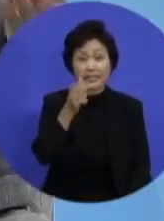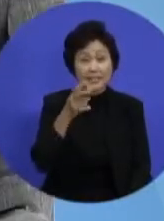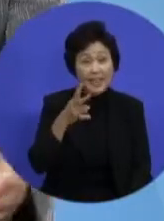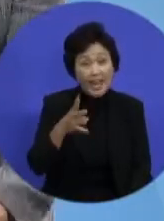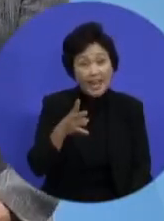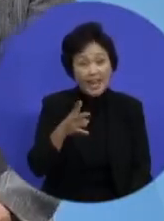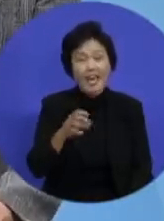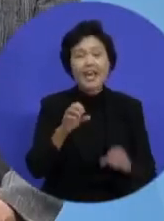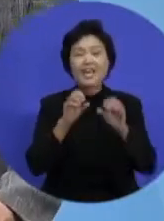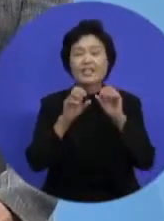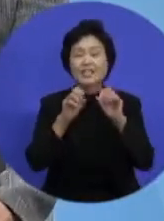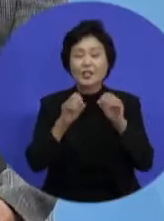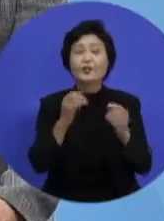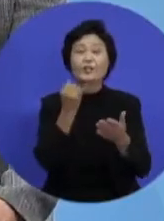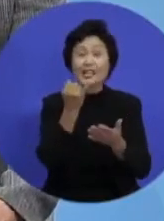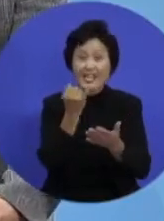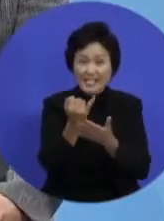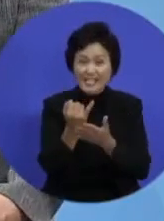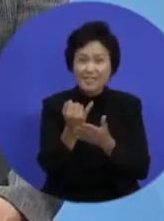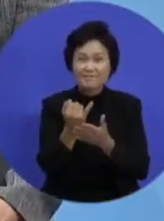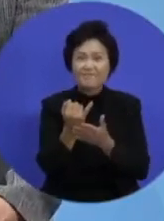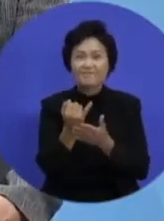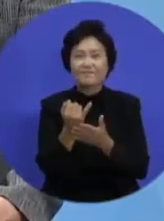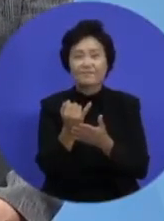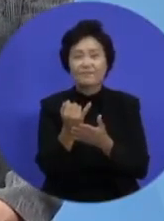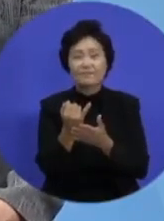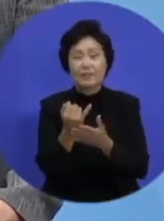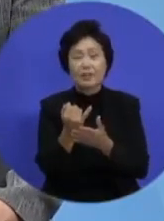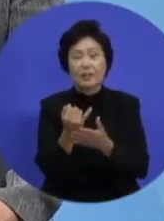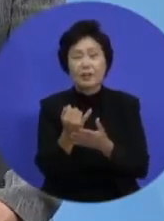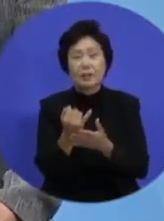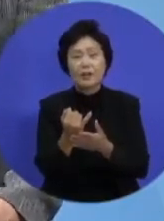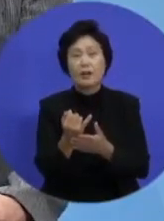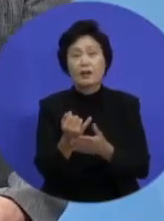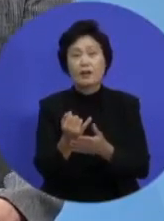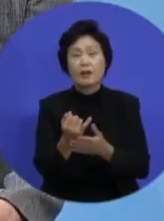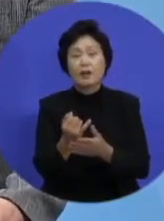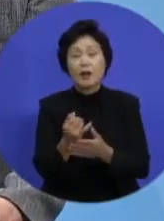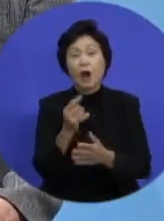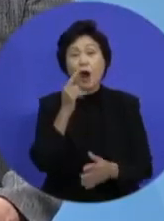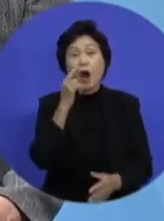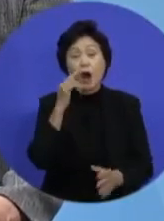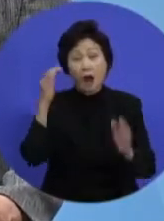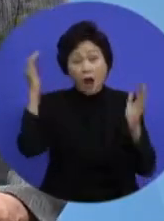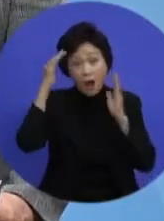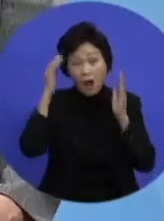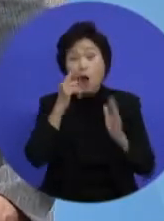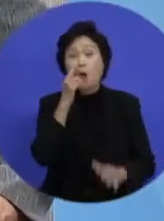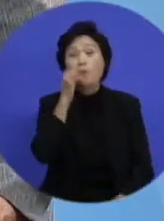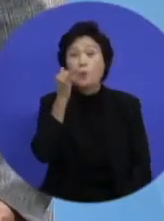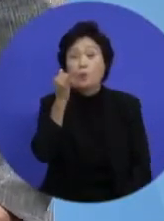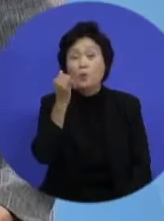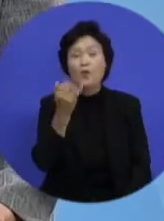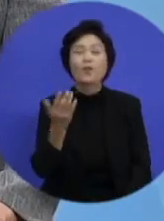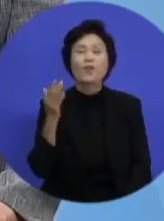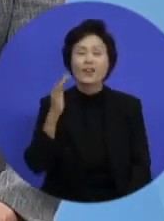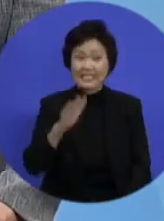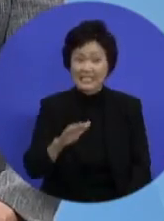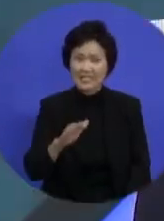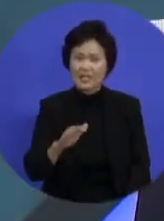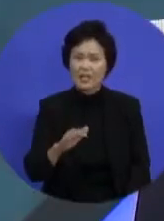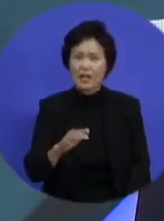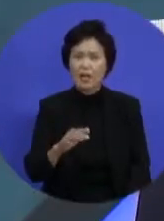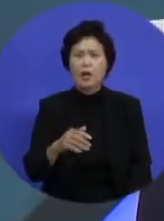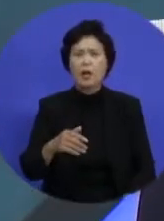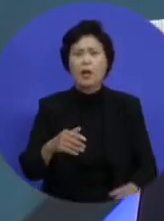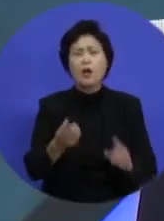또 선교사님이신데 자, 이 시대에 학부형이잖아요. 네. 왜 기독교 교육이 필요하다고 생각하십니까? 네, 제가